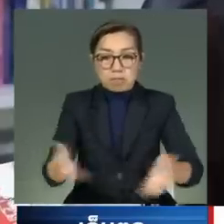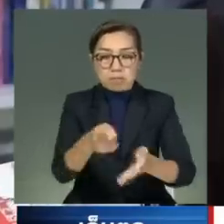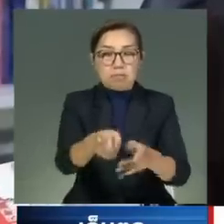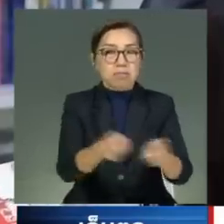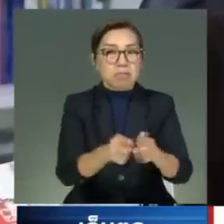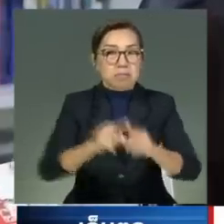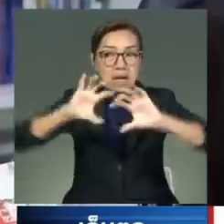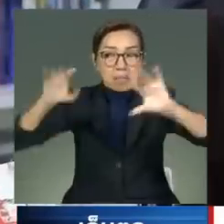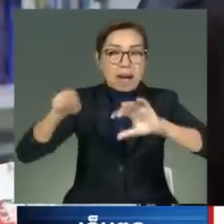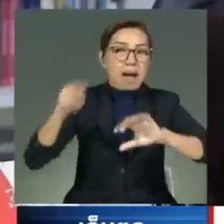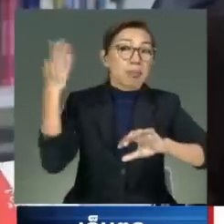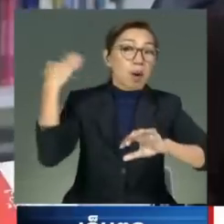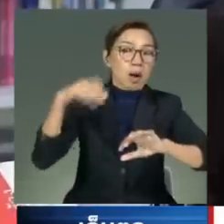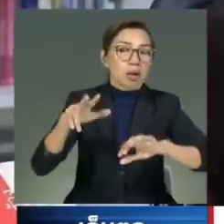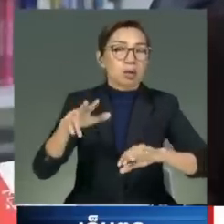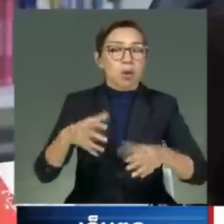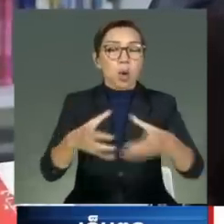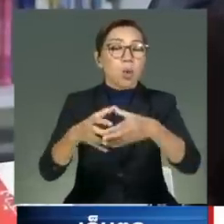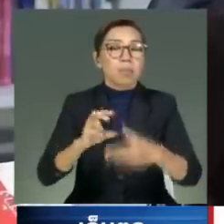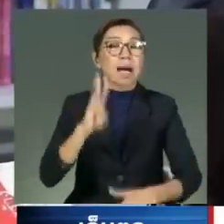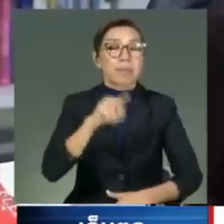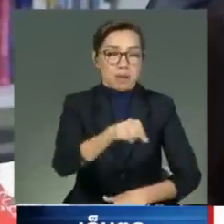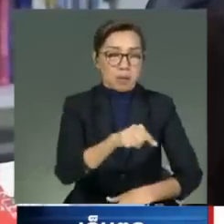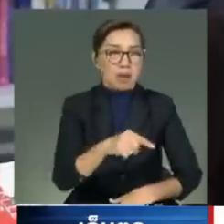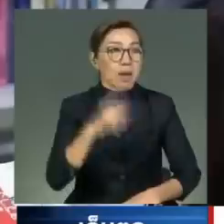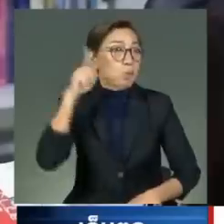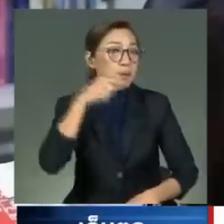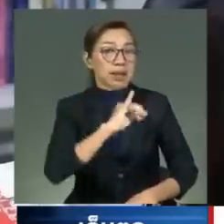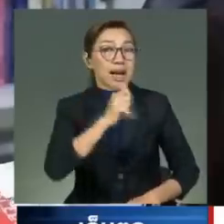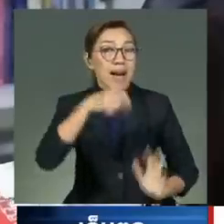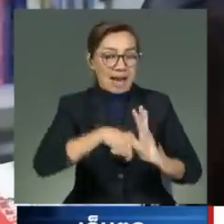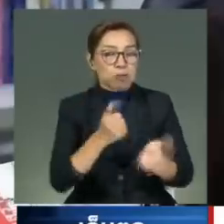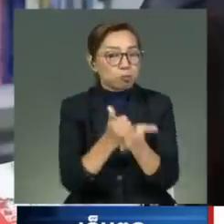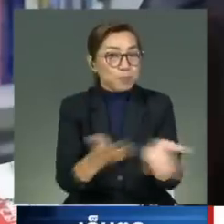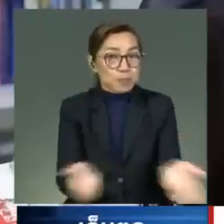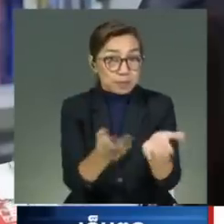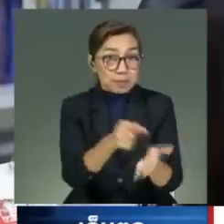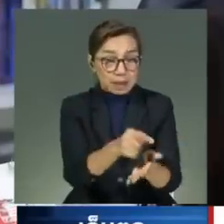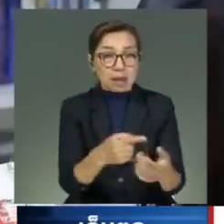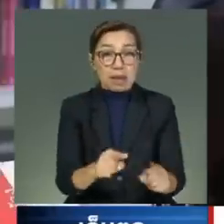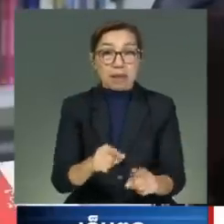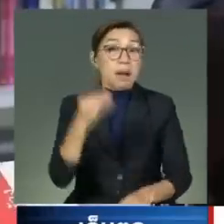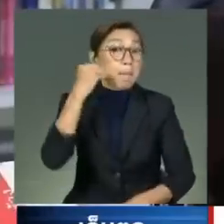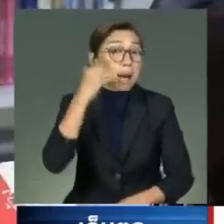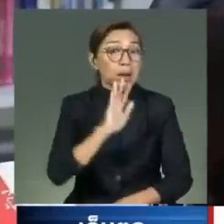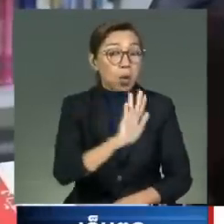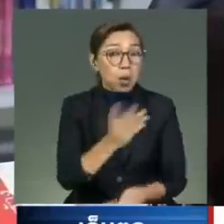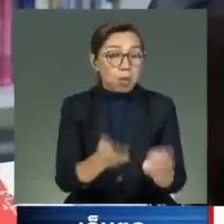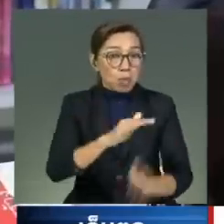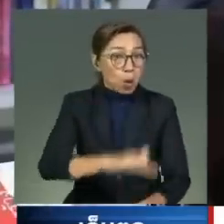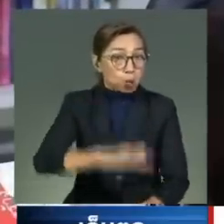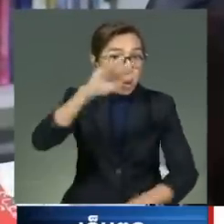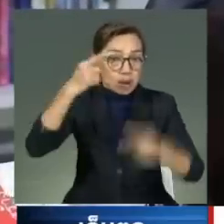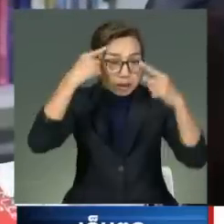รัฐบาลในยุคนั้นกลุ่ม 3นิ้วอ่ะนะครับคุณไอซ์เองเนี่ยไม่ได้โตมาไม่ได้โตมาก็มีแนวคิด